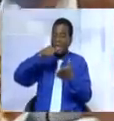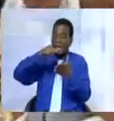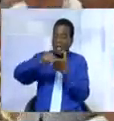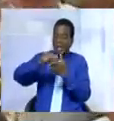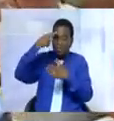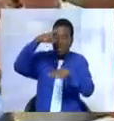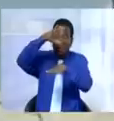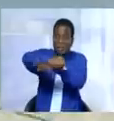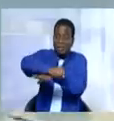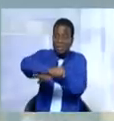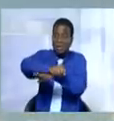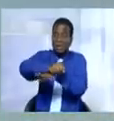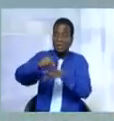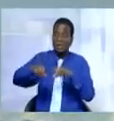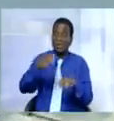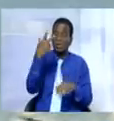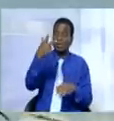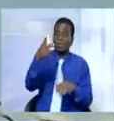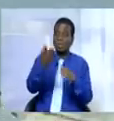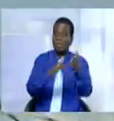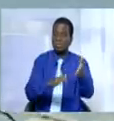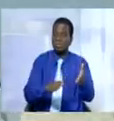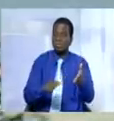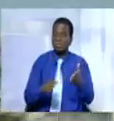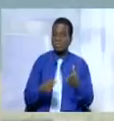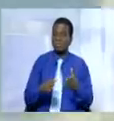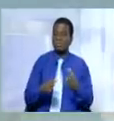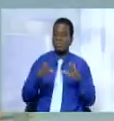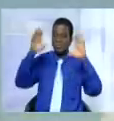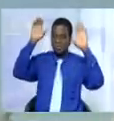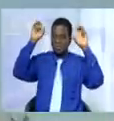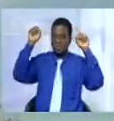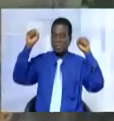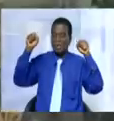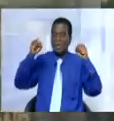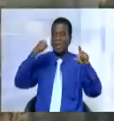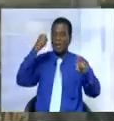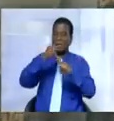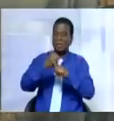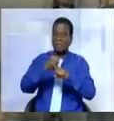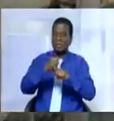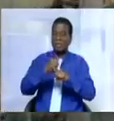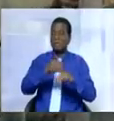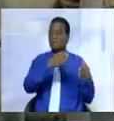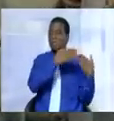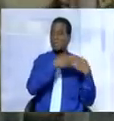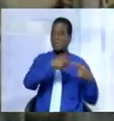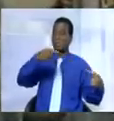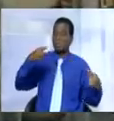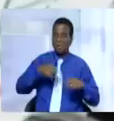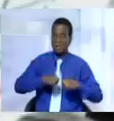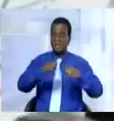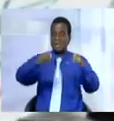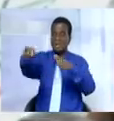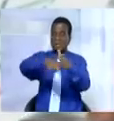la semaine dernière qui avaient fait 3 morts à Caracas. Le président Maduro s'attaque au leader de l'opposition pour tenter